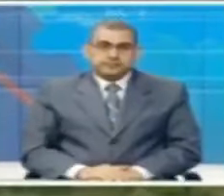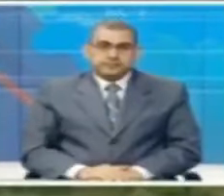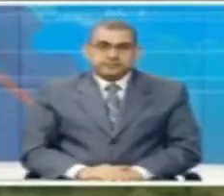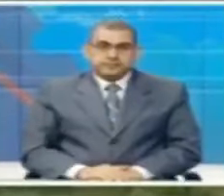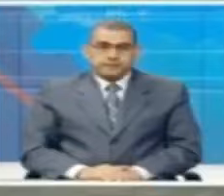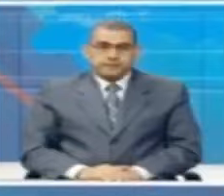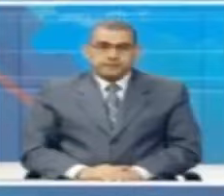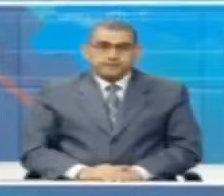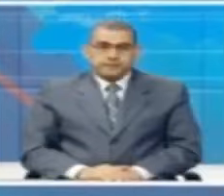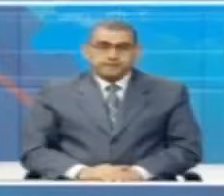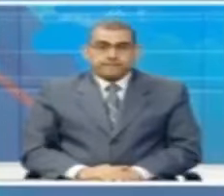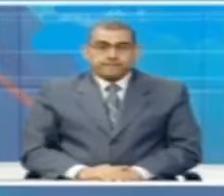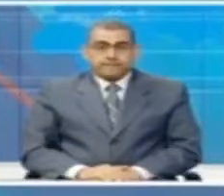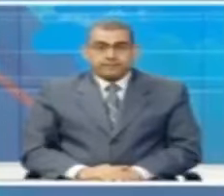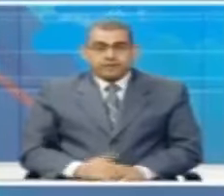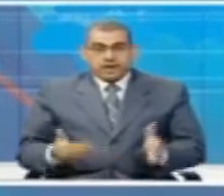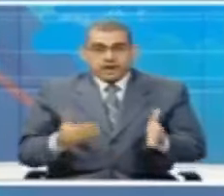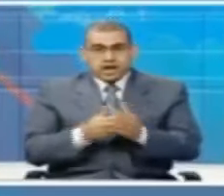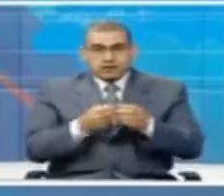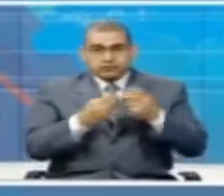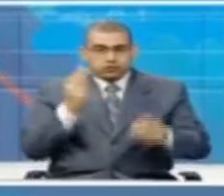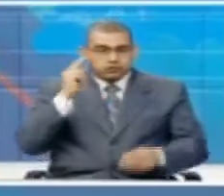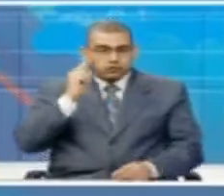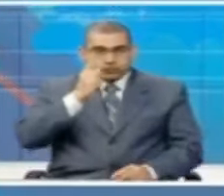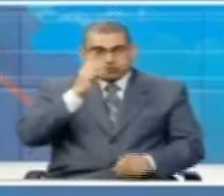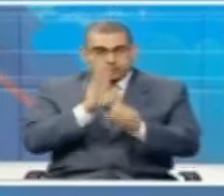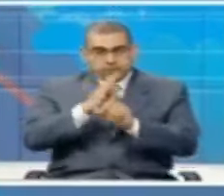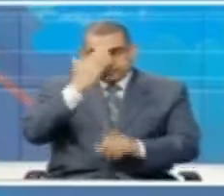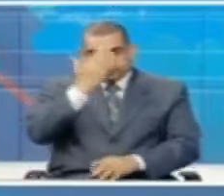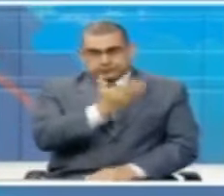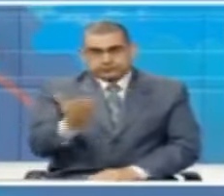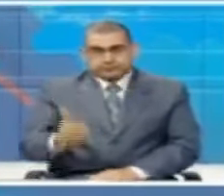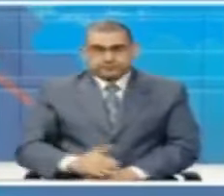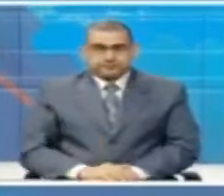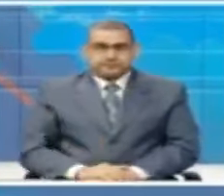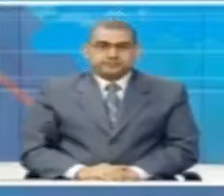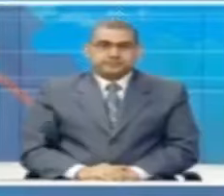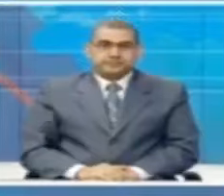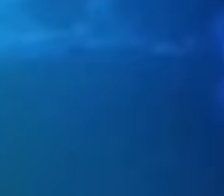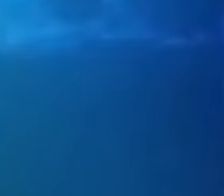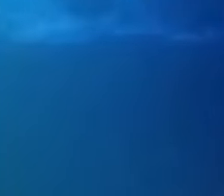انتهى موجز الأنباء، نشكر لحضراتكم طيب المتابعة، إلى اللقاء.